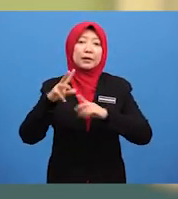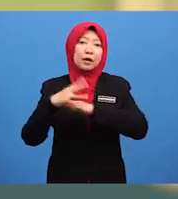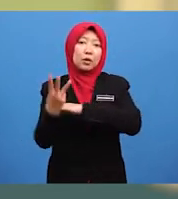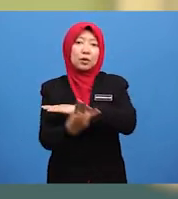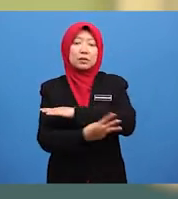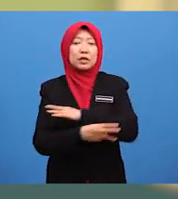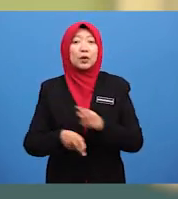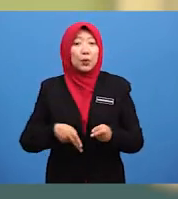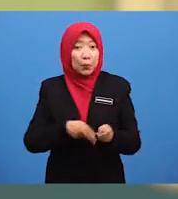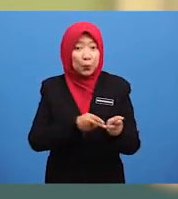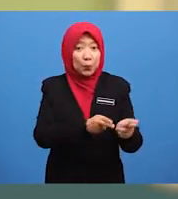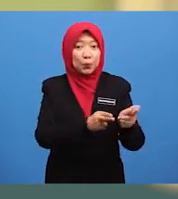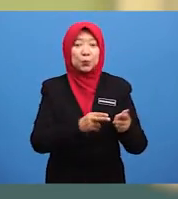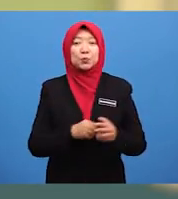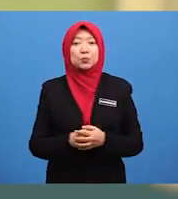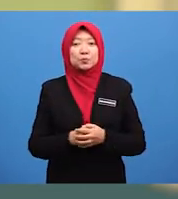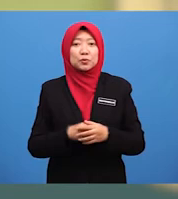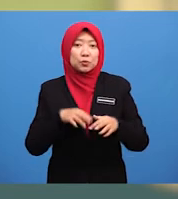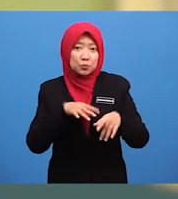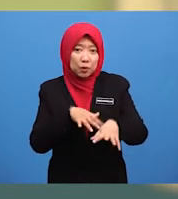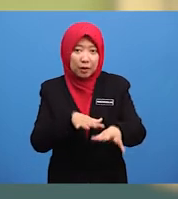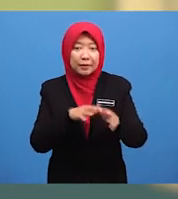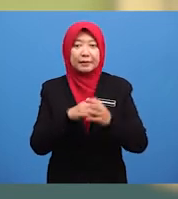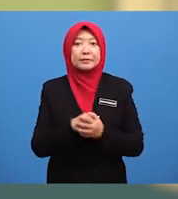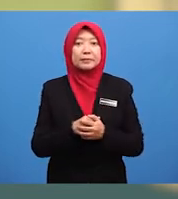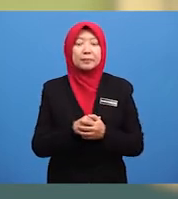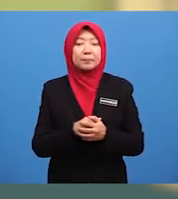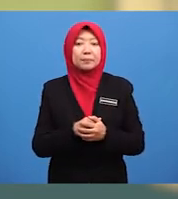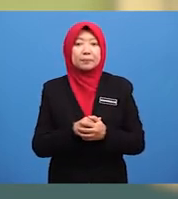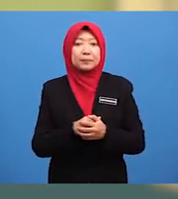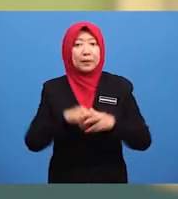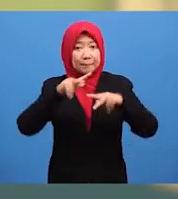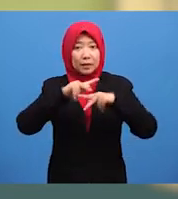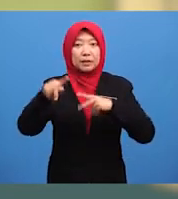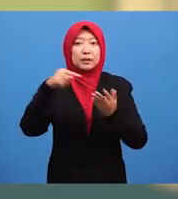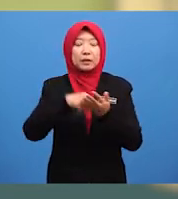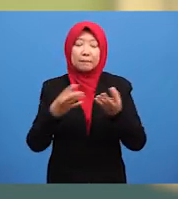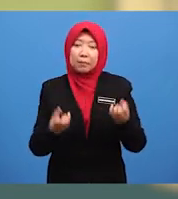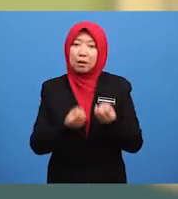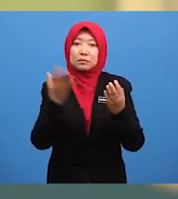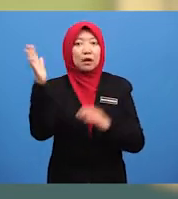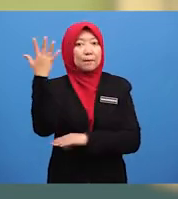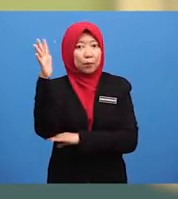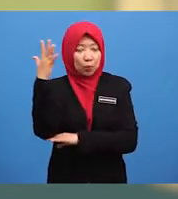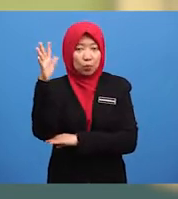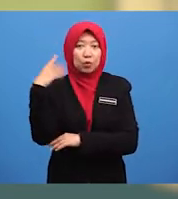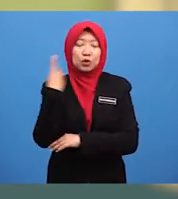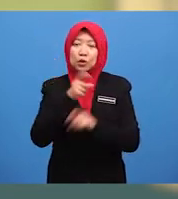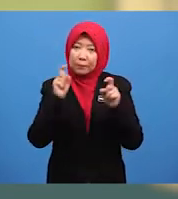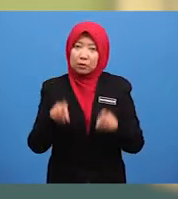hulu sungai, di mana pada peringkat ini, banyak pokok yang kita kena